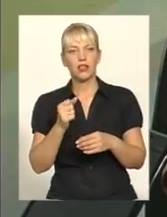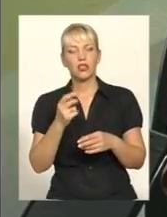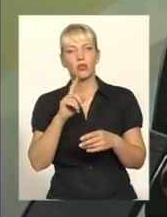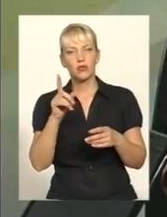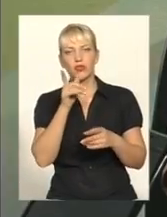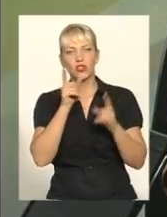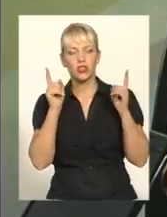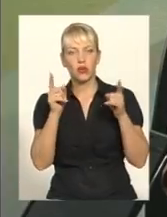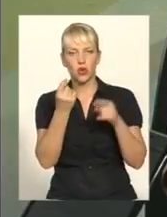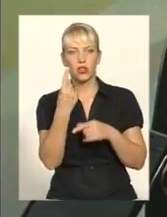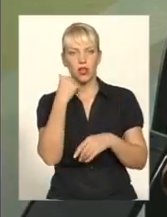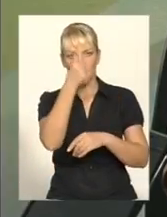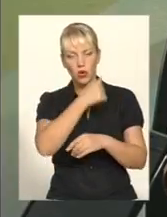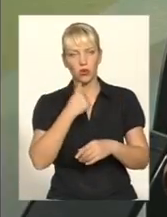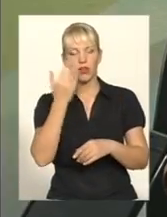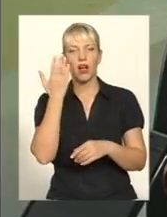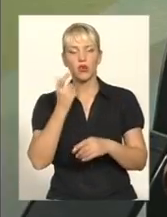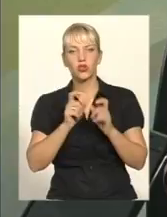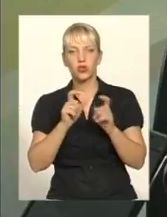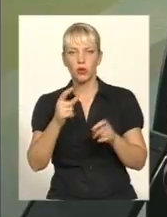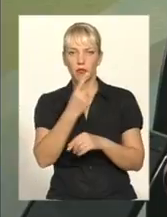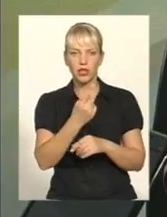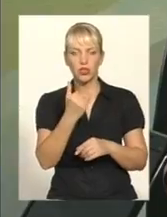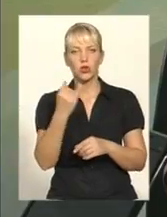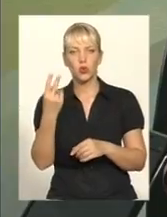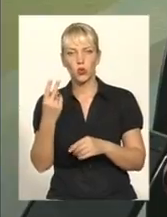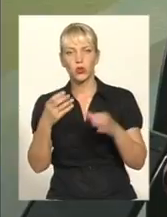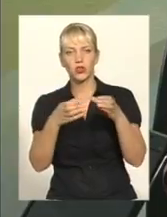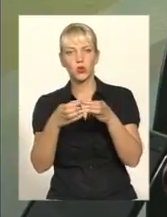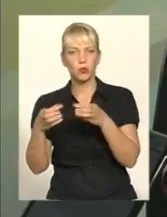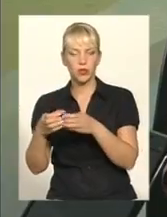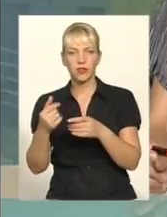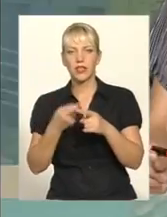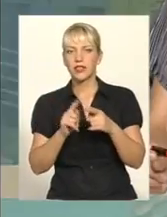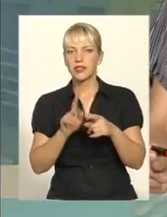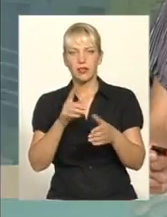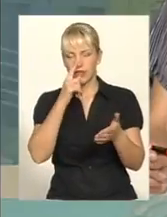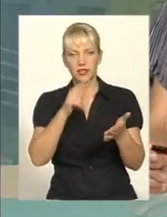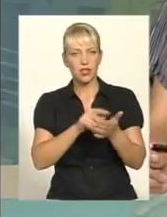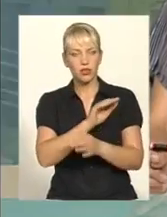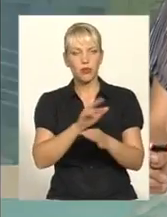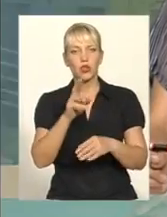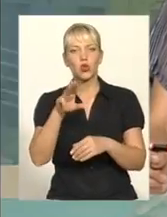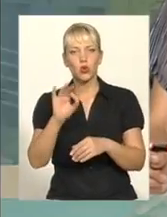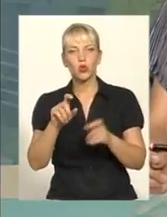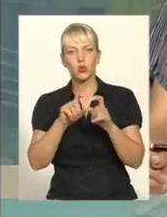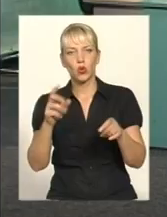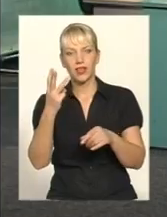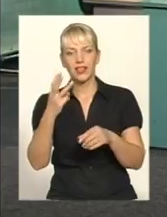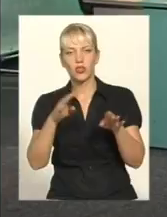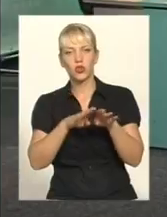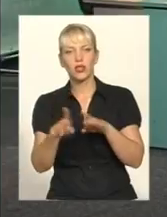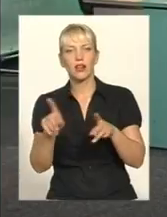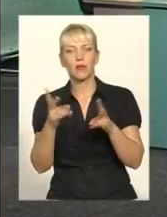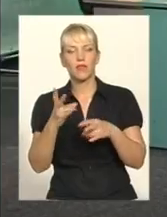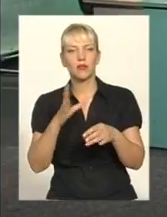навчання. Але, скажімо, коли школу 1-го і 2-го ступеня це фактично не зачепило, то школу 3-го ступеня, яка мала